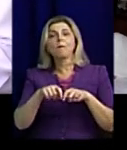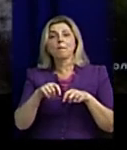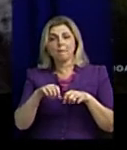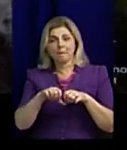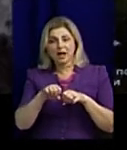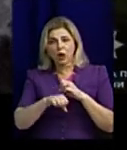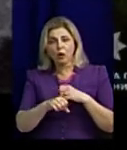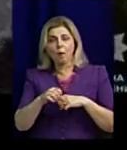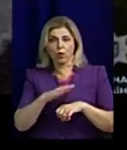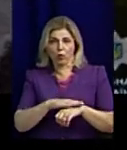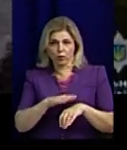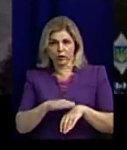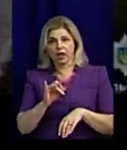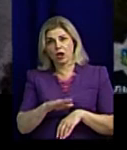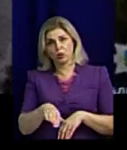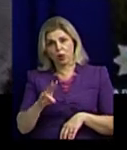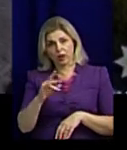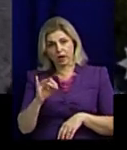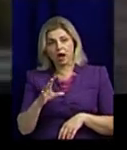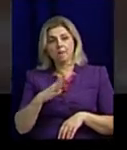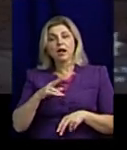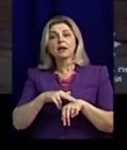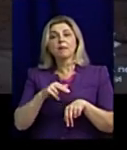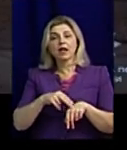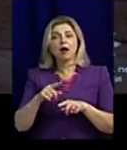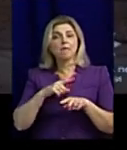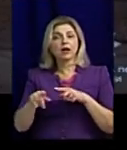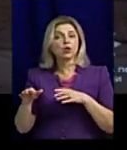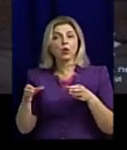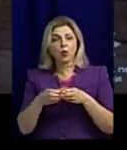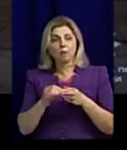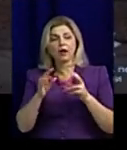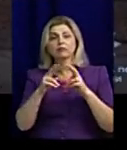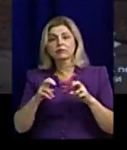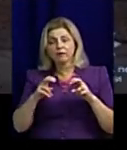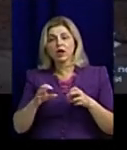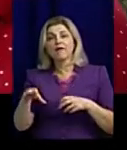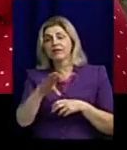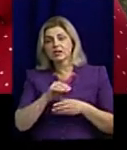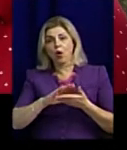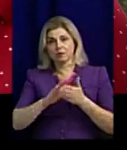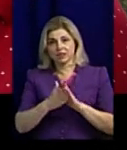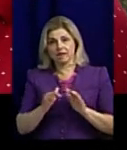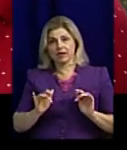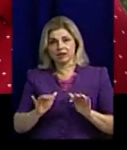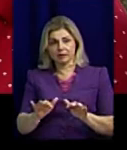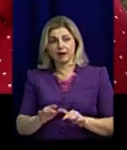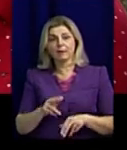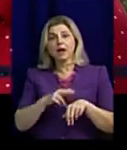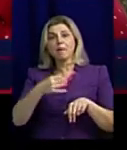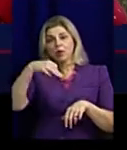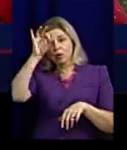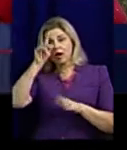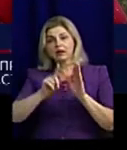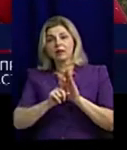кінцівок. На місці події працювала слідчо-оперативна група. Правоохоронці з'ясовують усі обставини справи. Правоохоронцями розпочато кримінальне